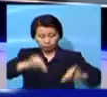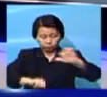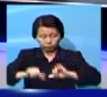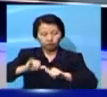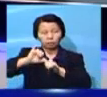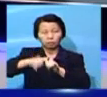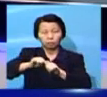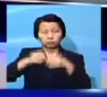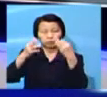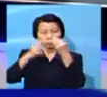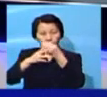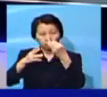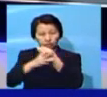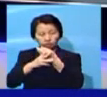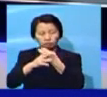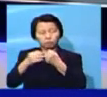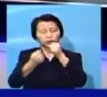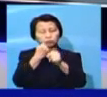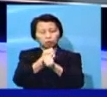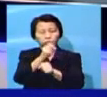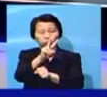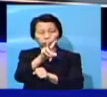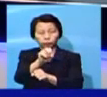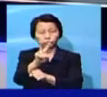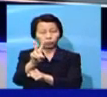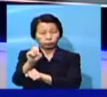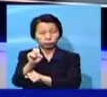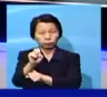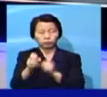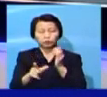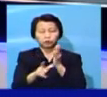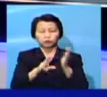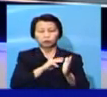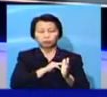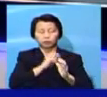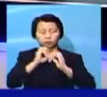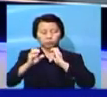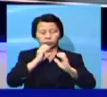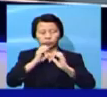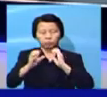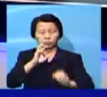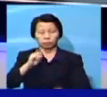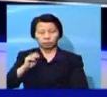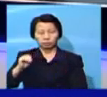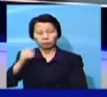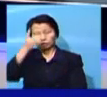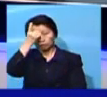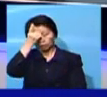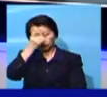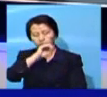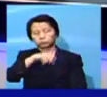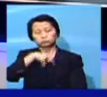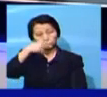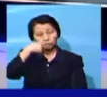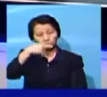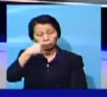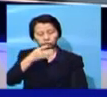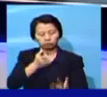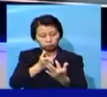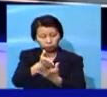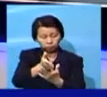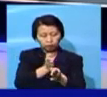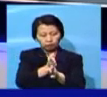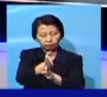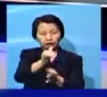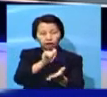an dan matematik menjelang tahun 2020 timbalan menteri komunikasi dan multimedia dat jalani Johari berkata menerusi